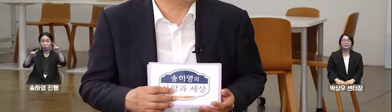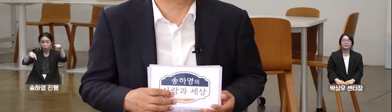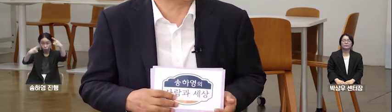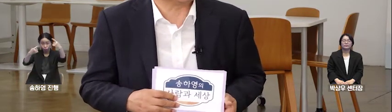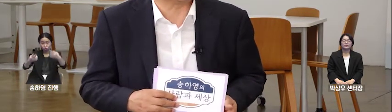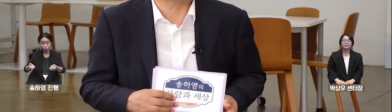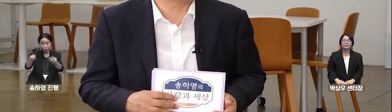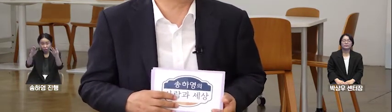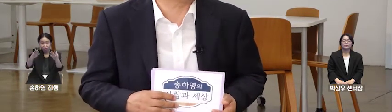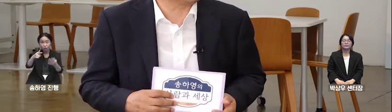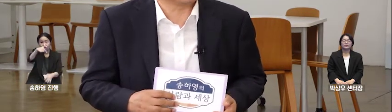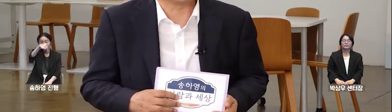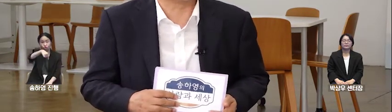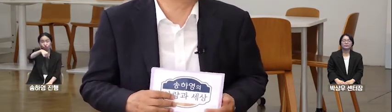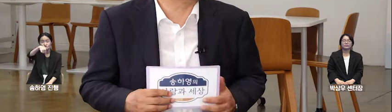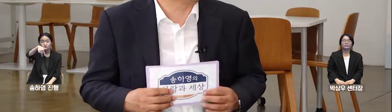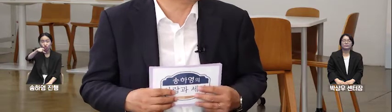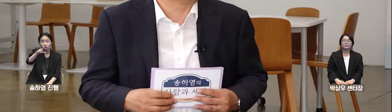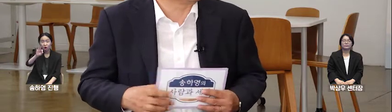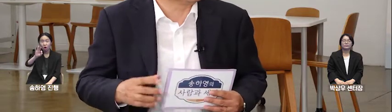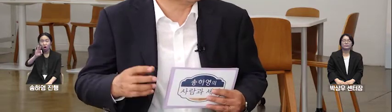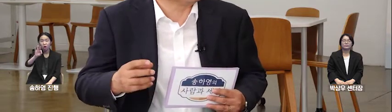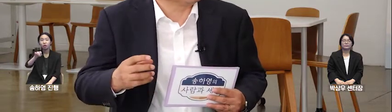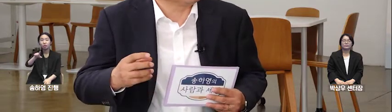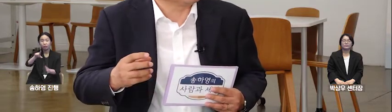구정이다. 이렇게 지금 그때는 설날이지. 그런